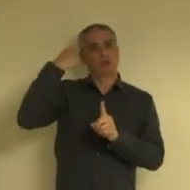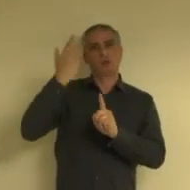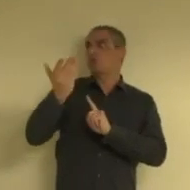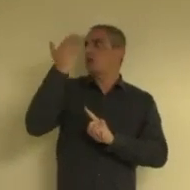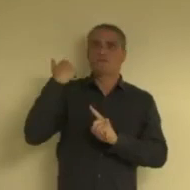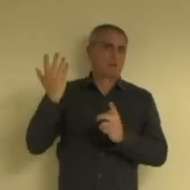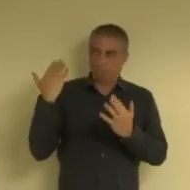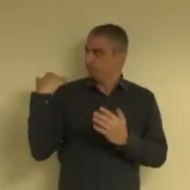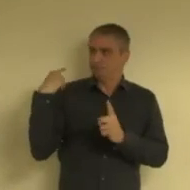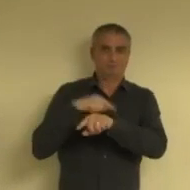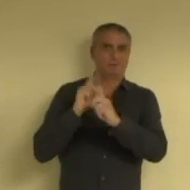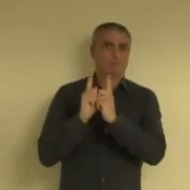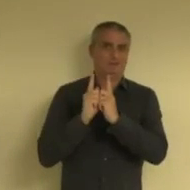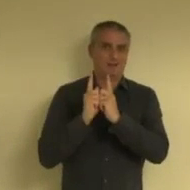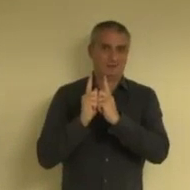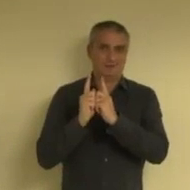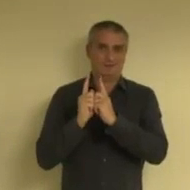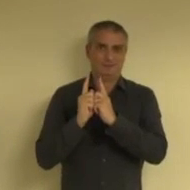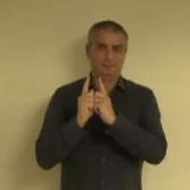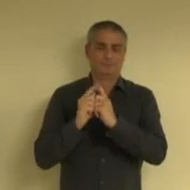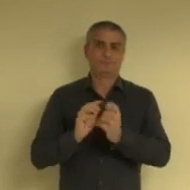שידענו לפני לא מעט זמן.